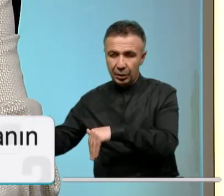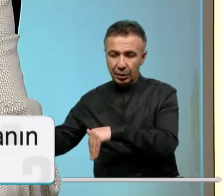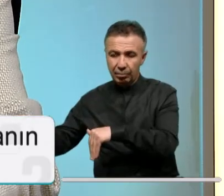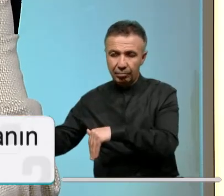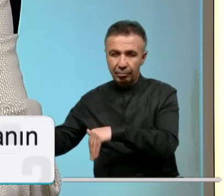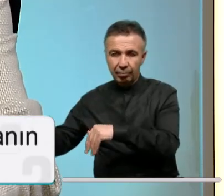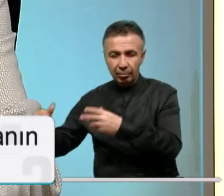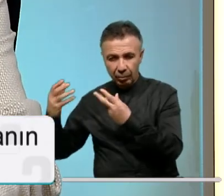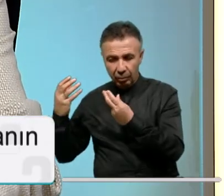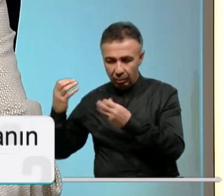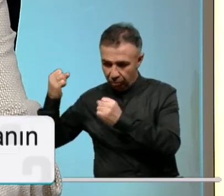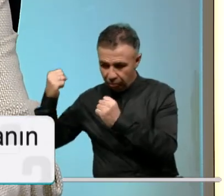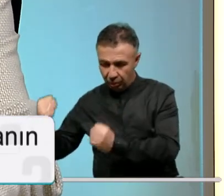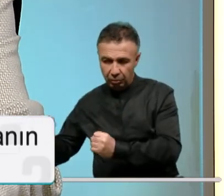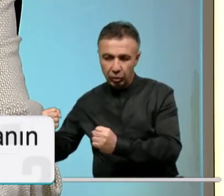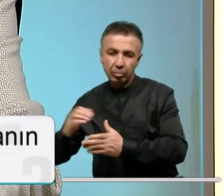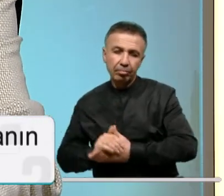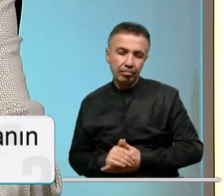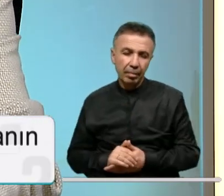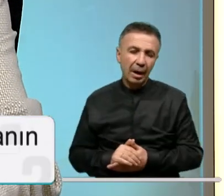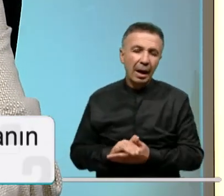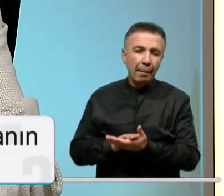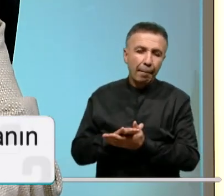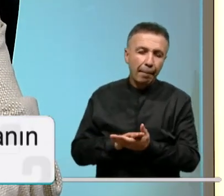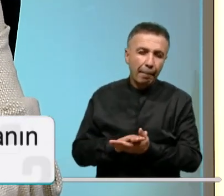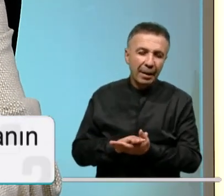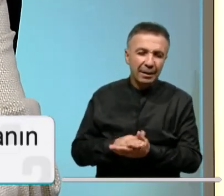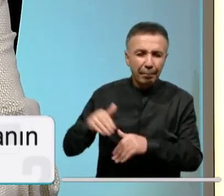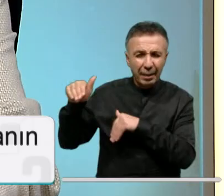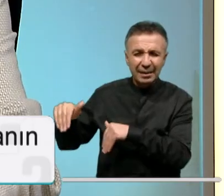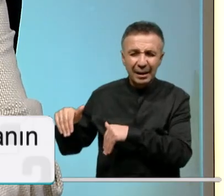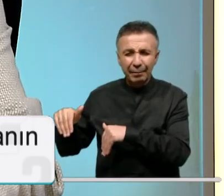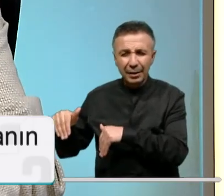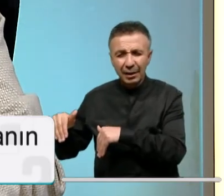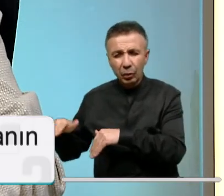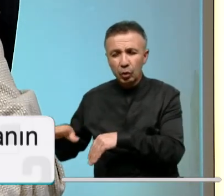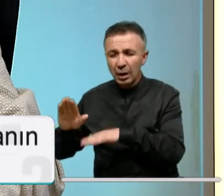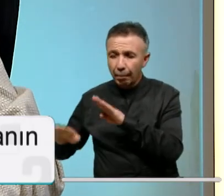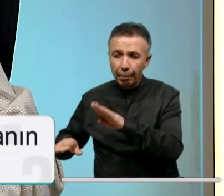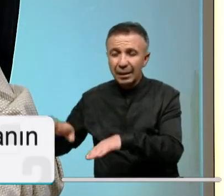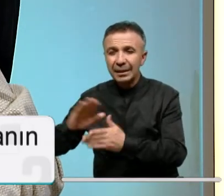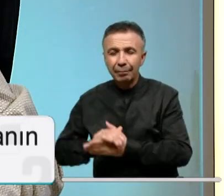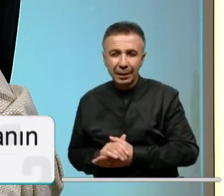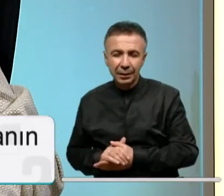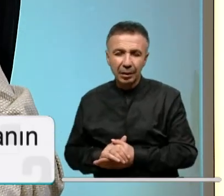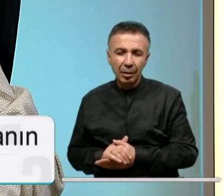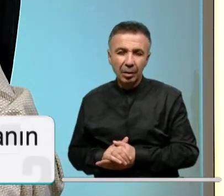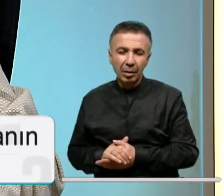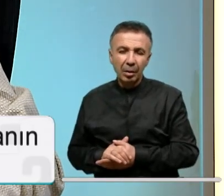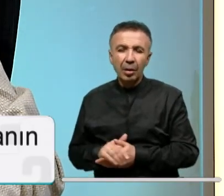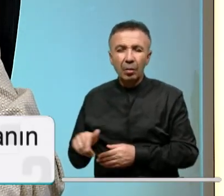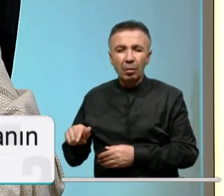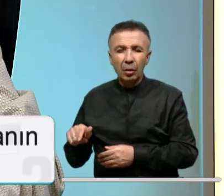mezarların üstüne Basılmaz Mezarın üstüne oturulmaz mezar çiğnenmez bunu sağlayacak